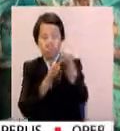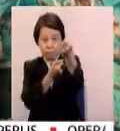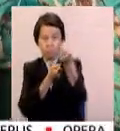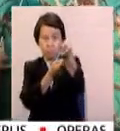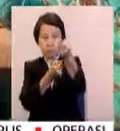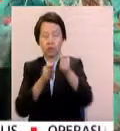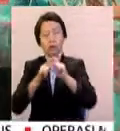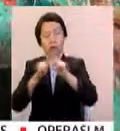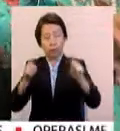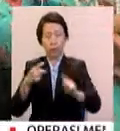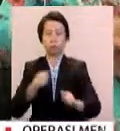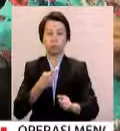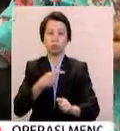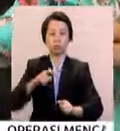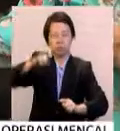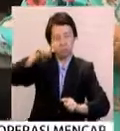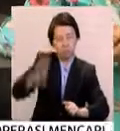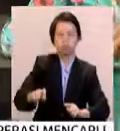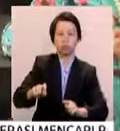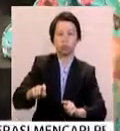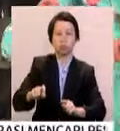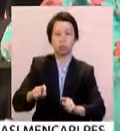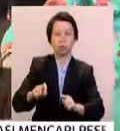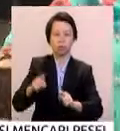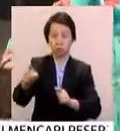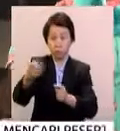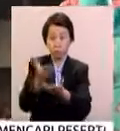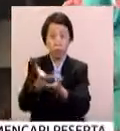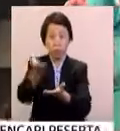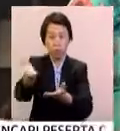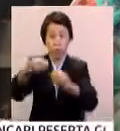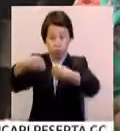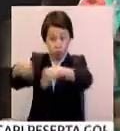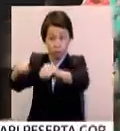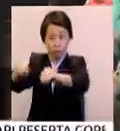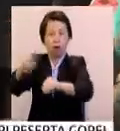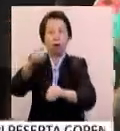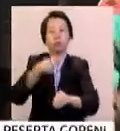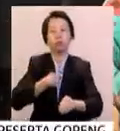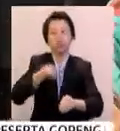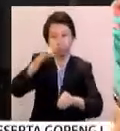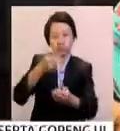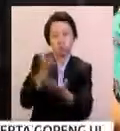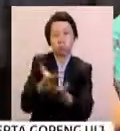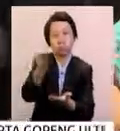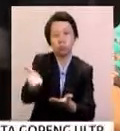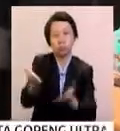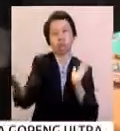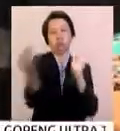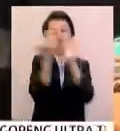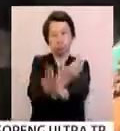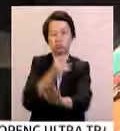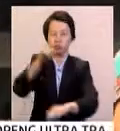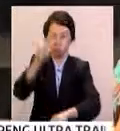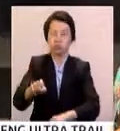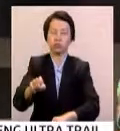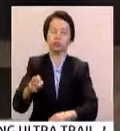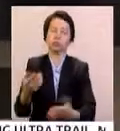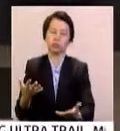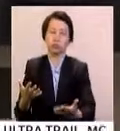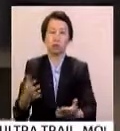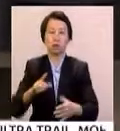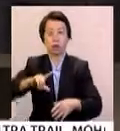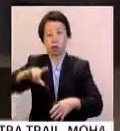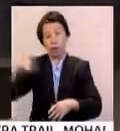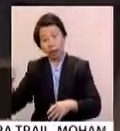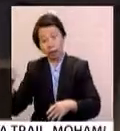tetapi kita juga mestilah membeli barangan-barangan daripada negara berkenaan. Ada